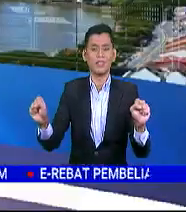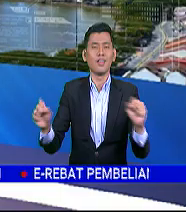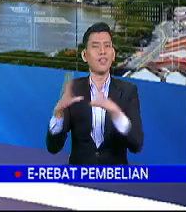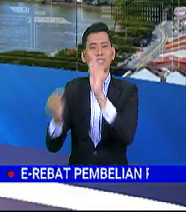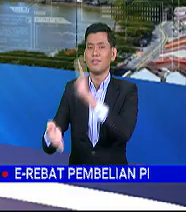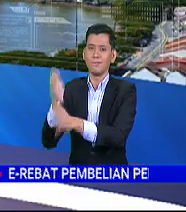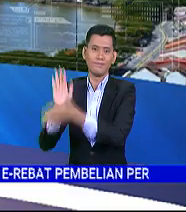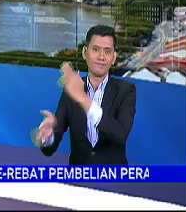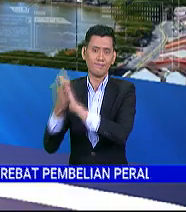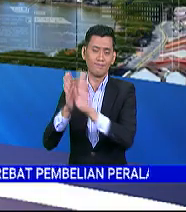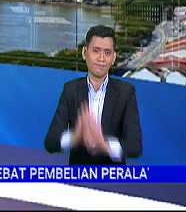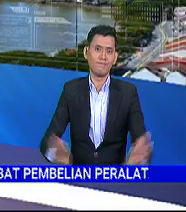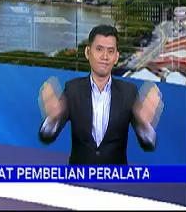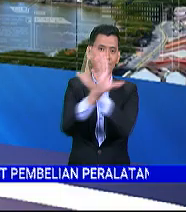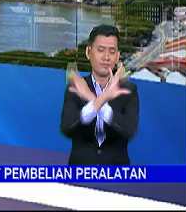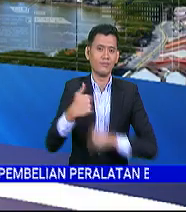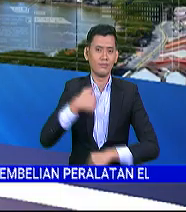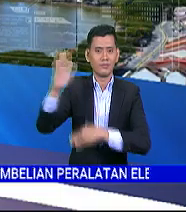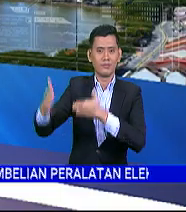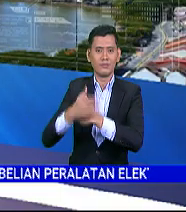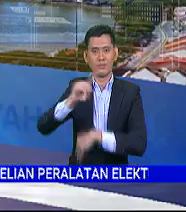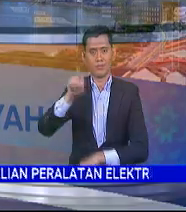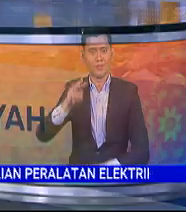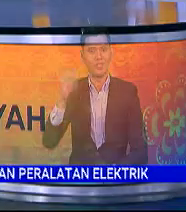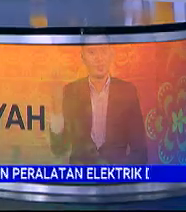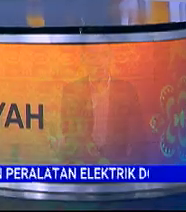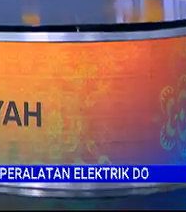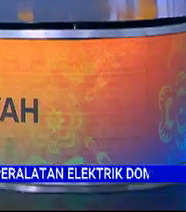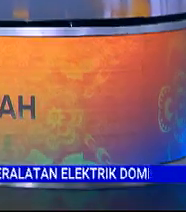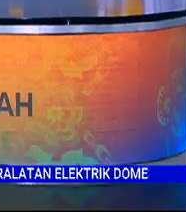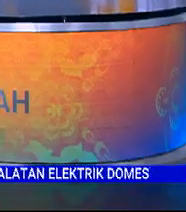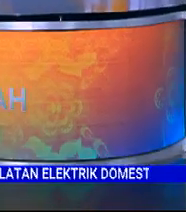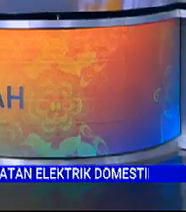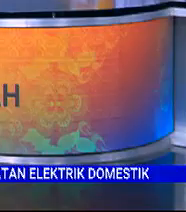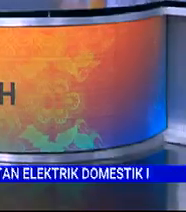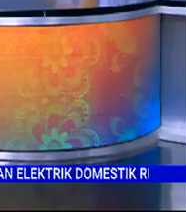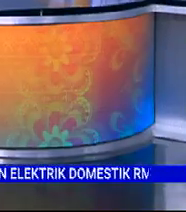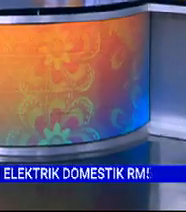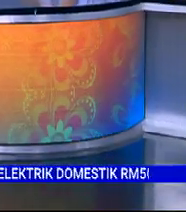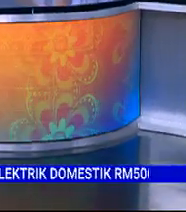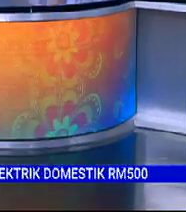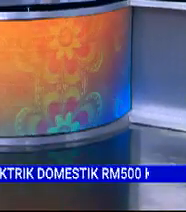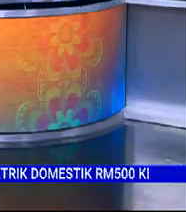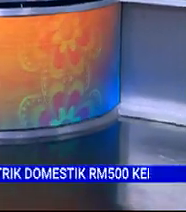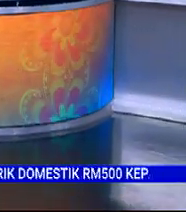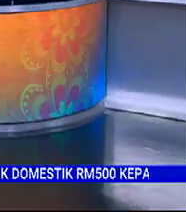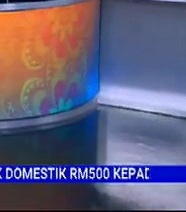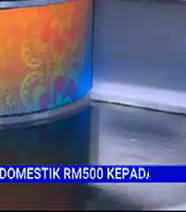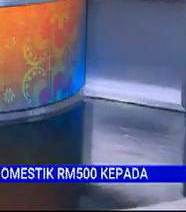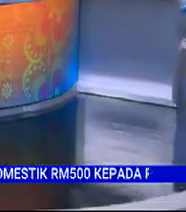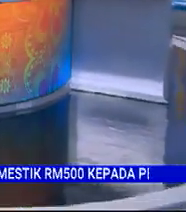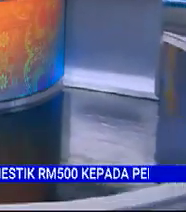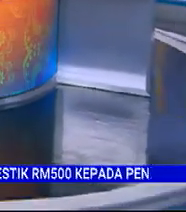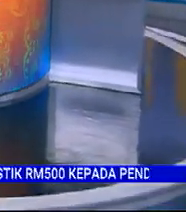Dengan itu sekian berita dari Sarawak. Kita kembali bersama Azam di Angkasa Puri. Baik, terima kasih Vanessa, langsung dari